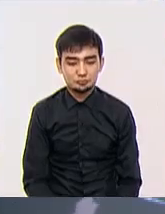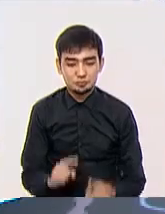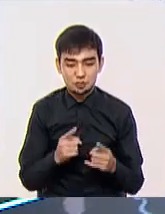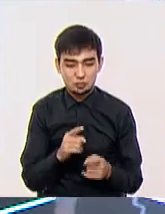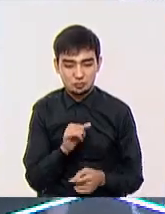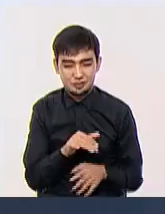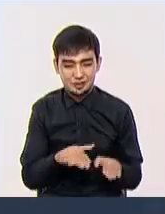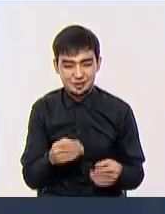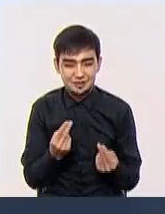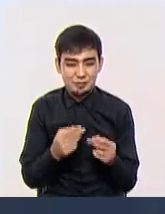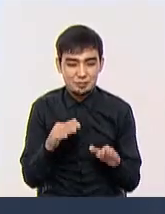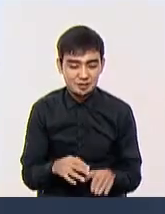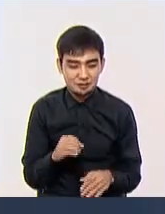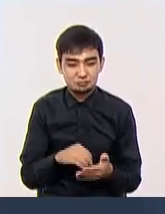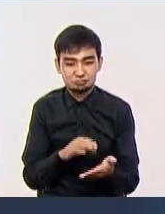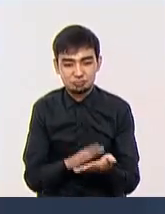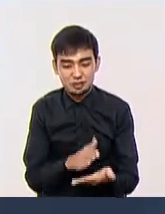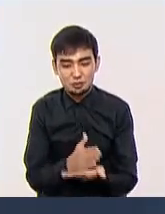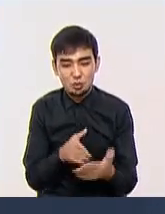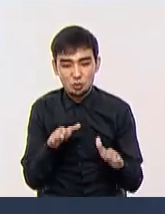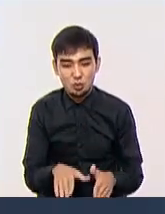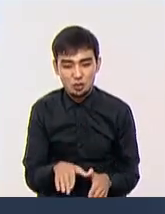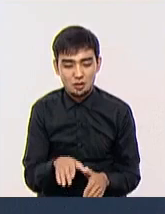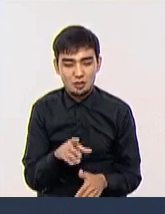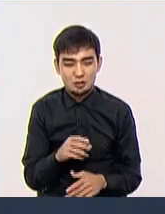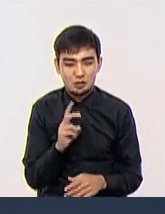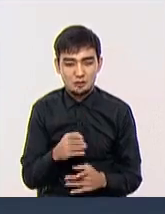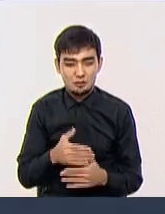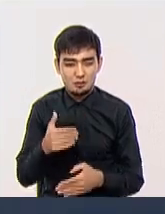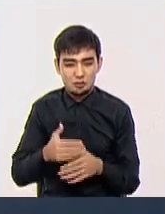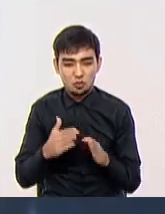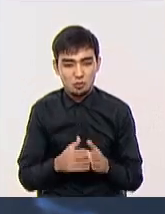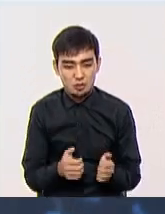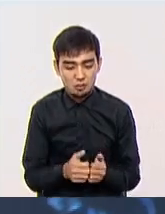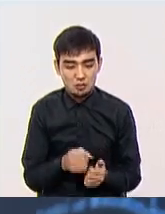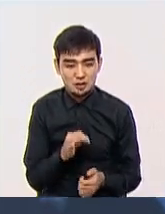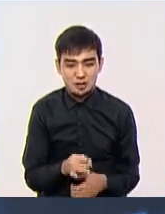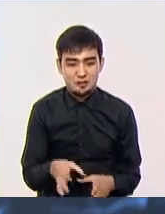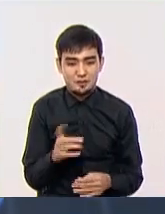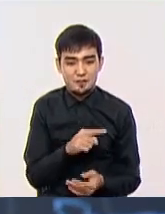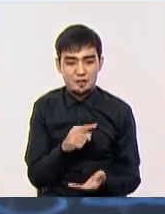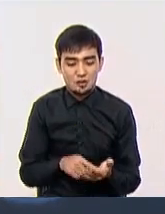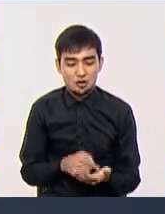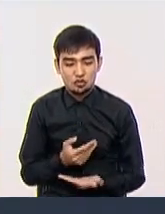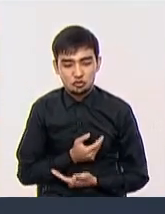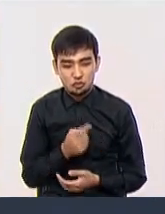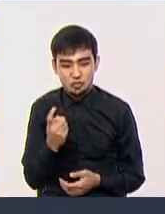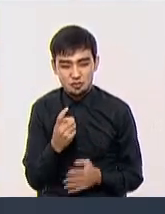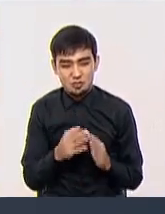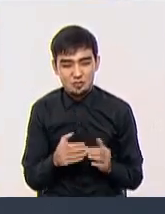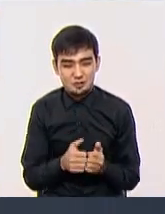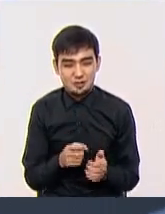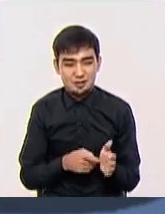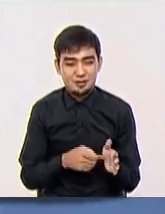Почему детские спортивные площадки устанавливают только на территории многоэтажных дворов? Резонный вопрос поднимают жители частного